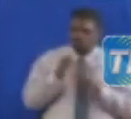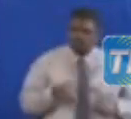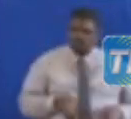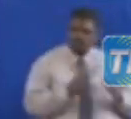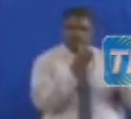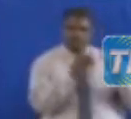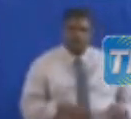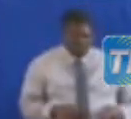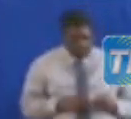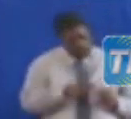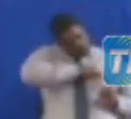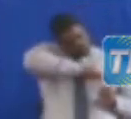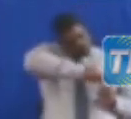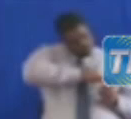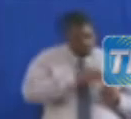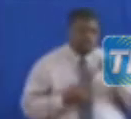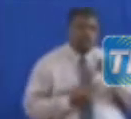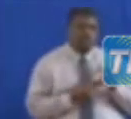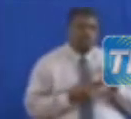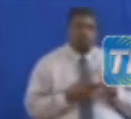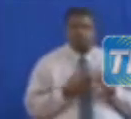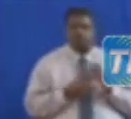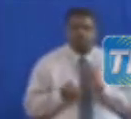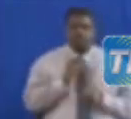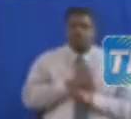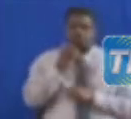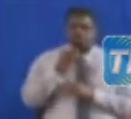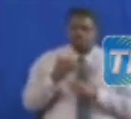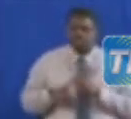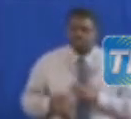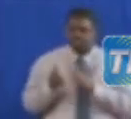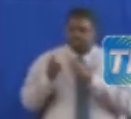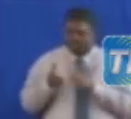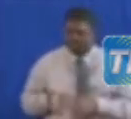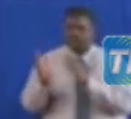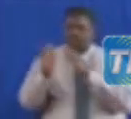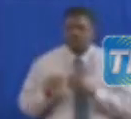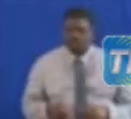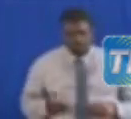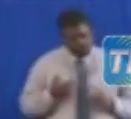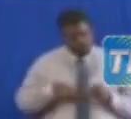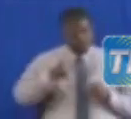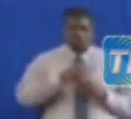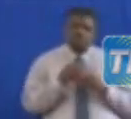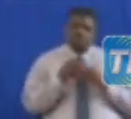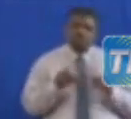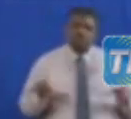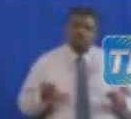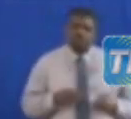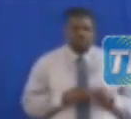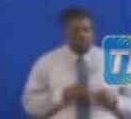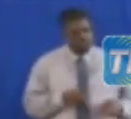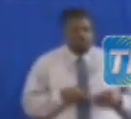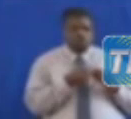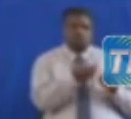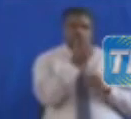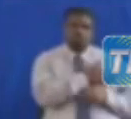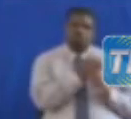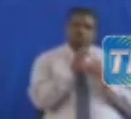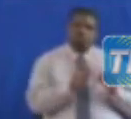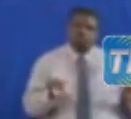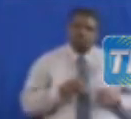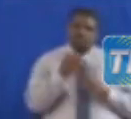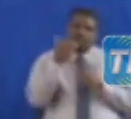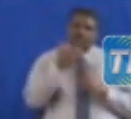barabara, kutumia teknolojia mbadala ya ujenzi wa miundombinu ya barabara ili kuongeza ufanisi, kutoa huduma bora